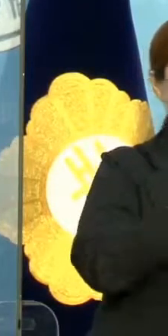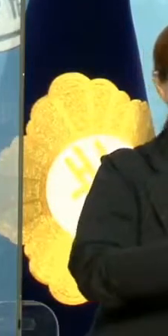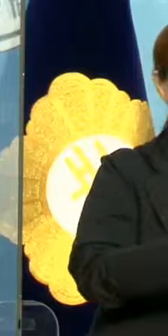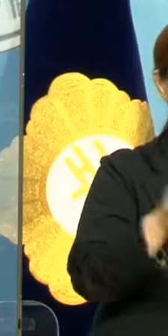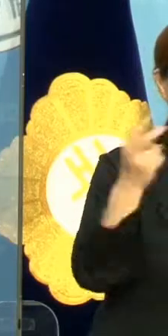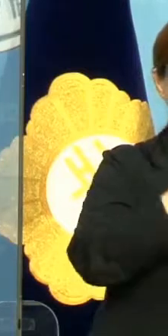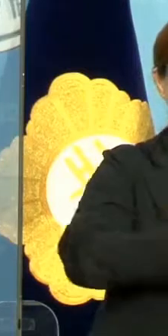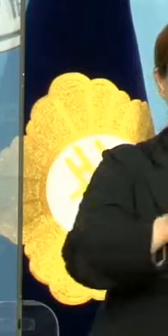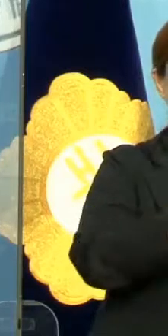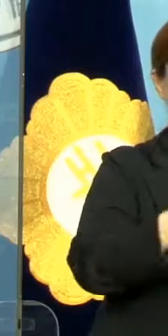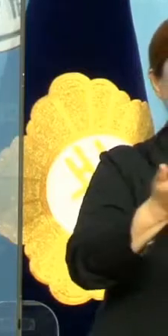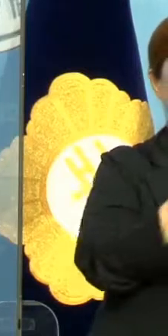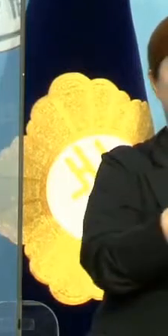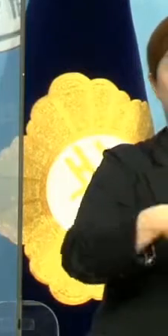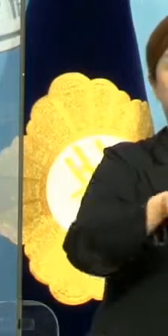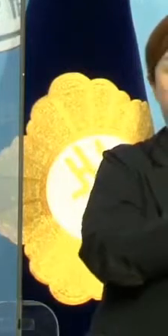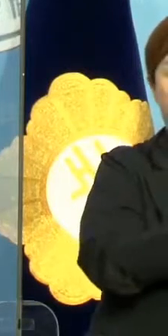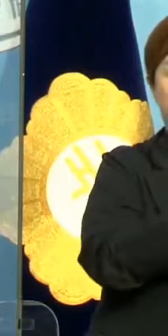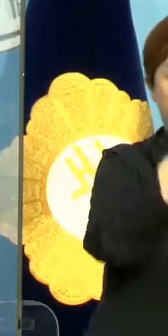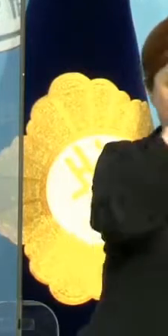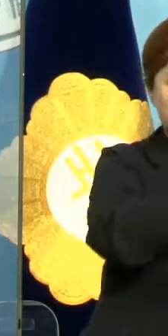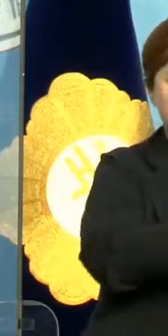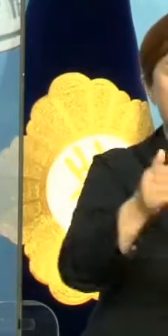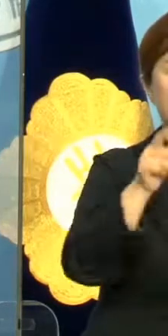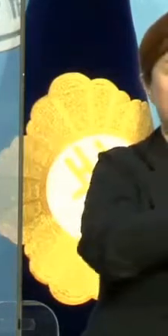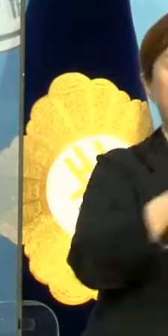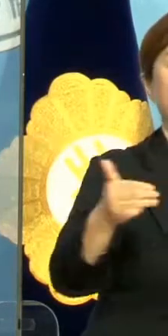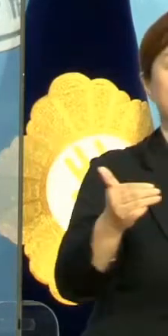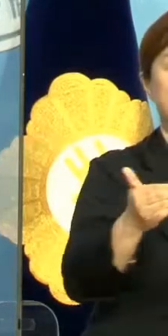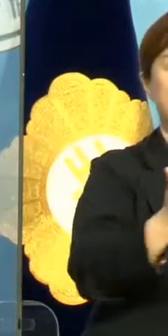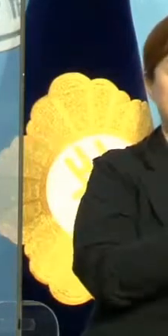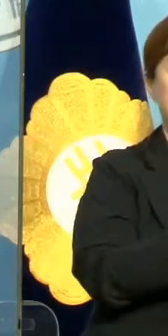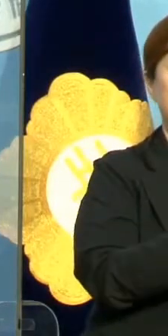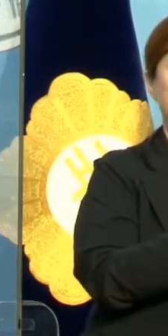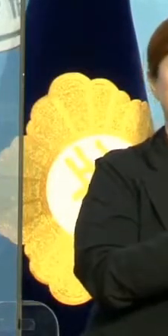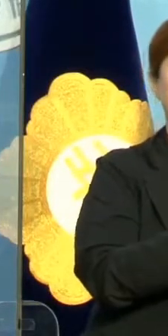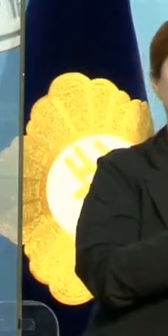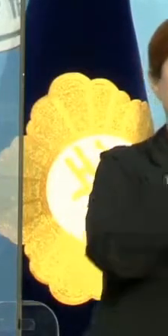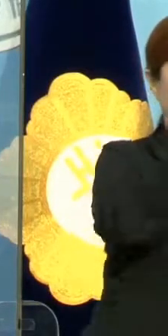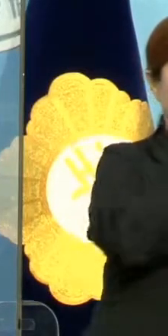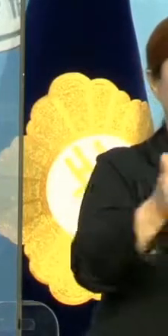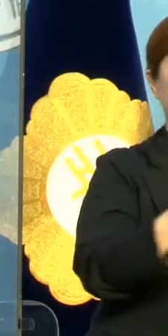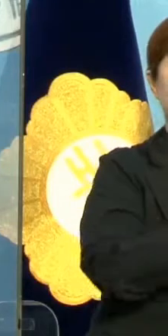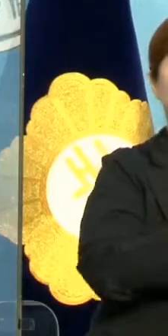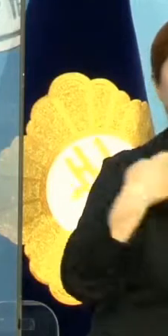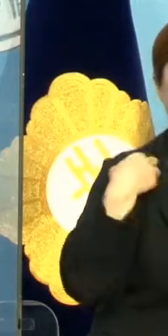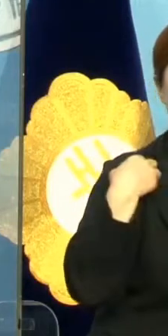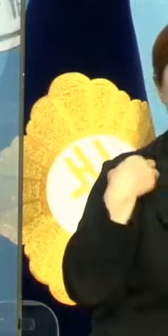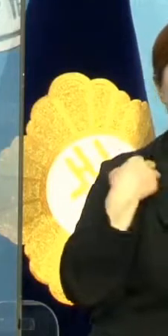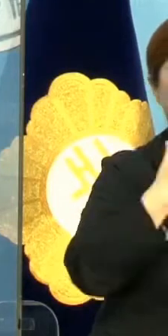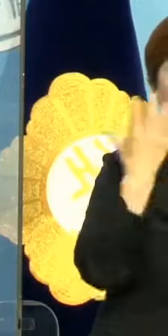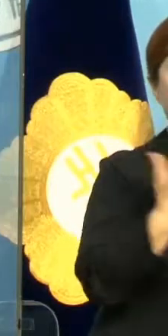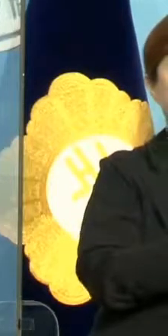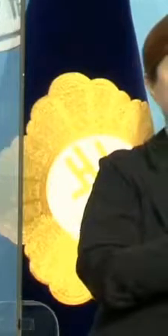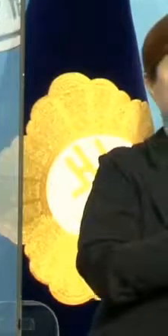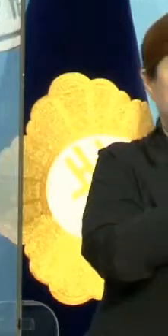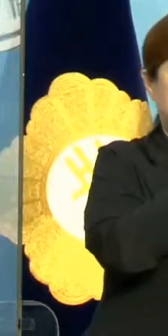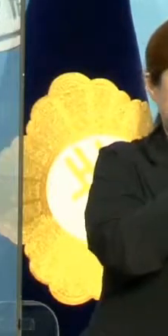직원들과 함께 최종 마침표를 찍는 그 순간까지도 끝까지 책임의 자리에 묵묵히